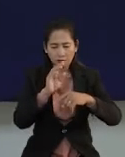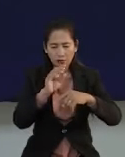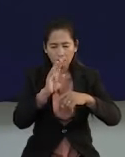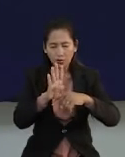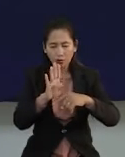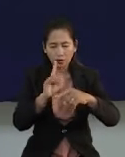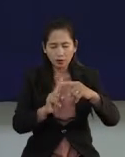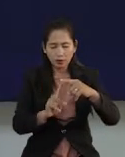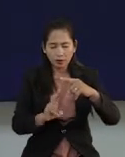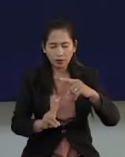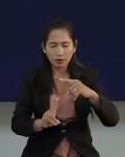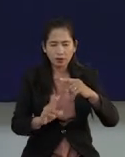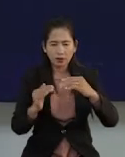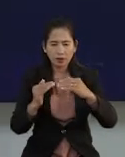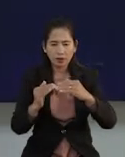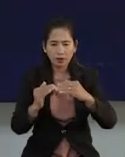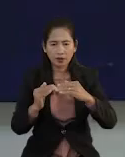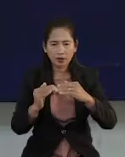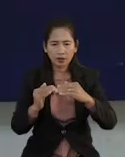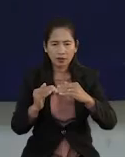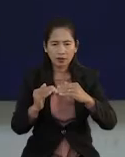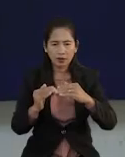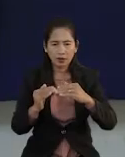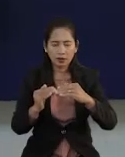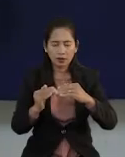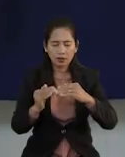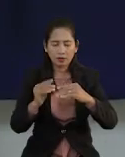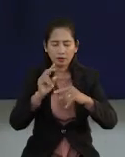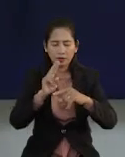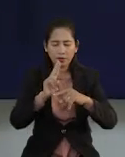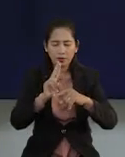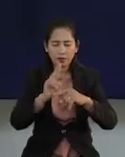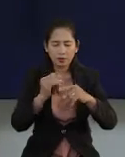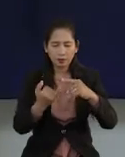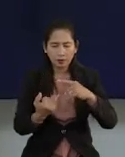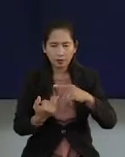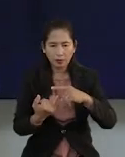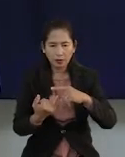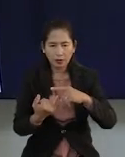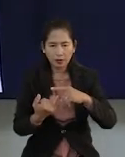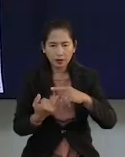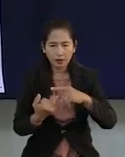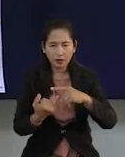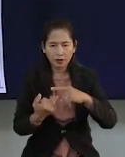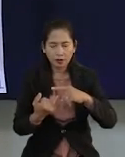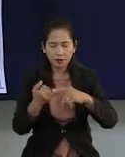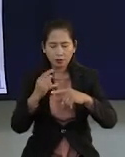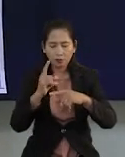pí smile nâng pí phía bà muối nâng